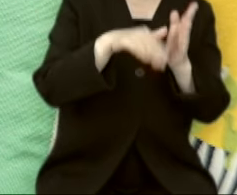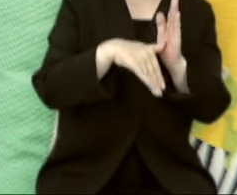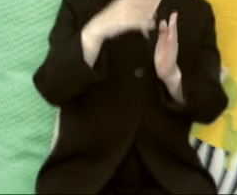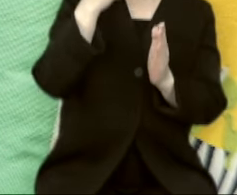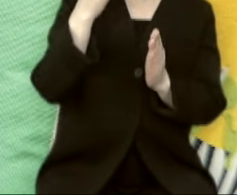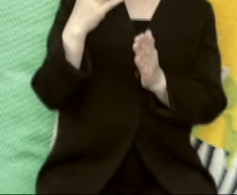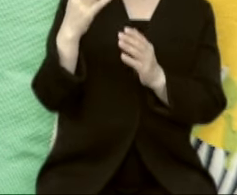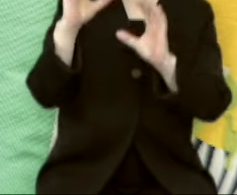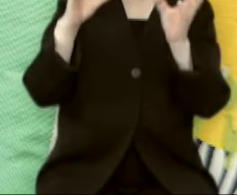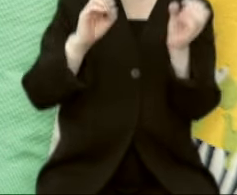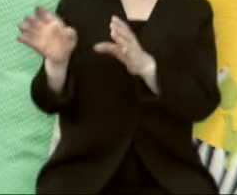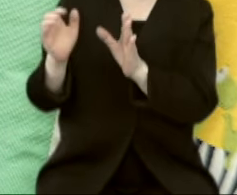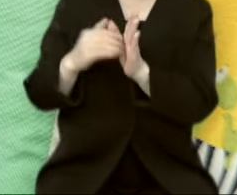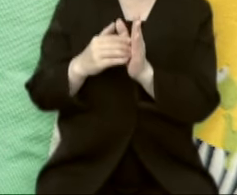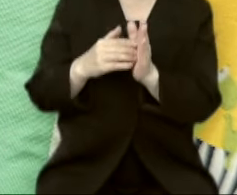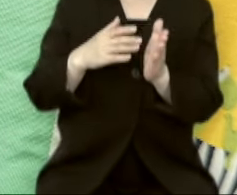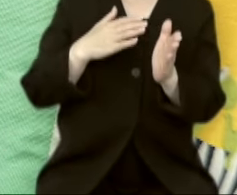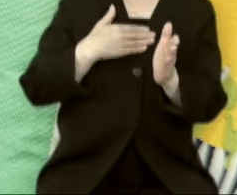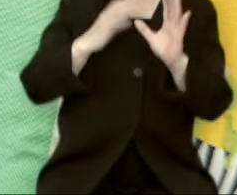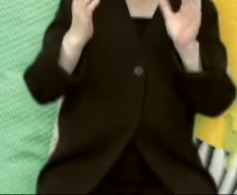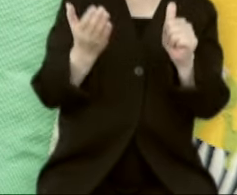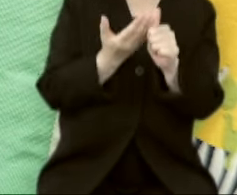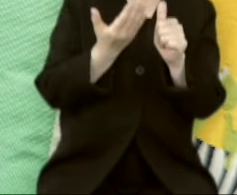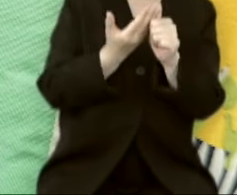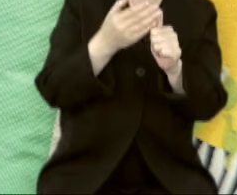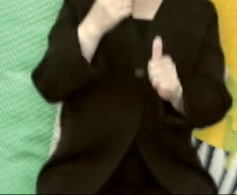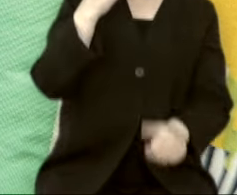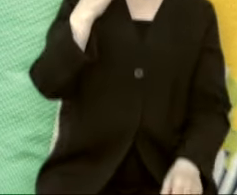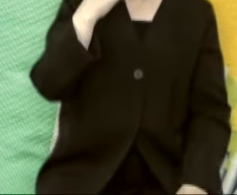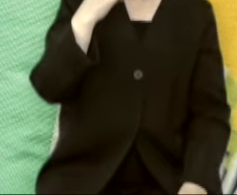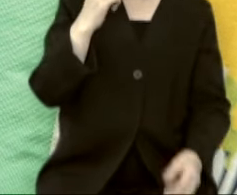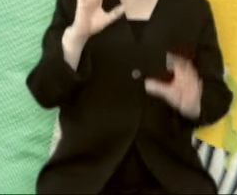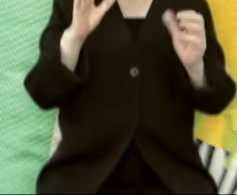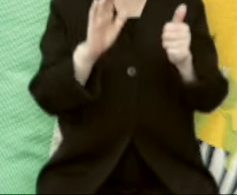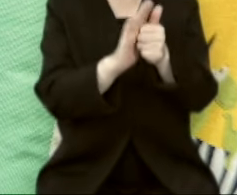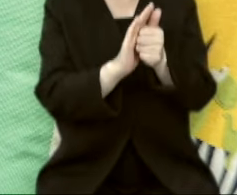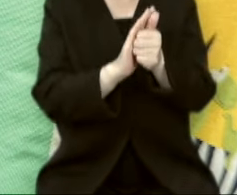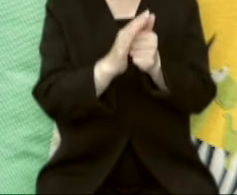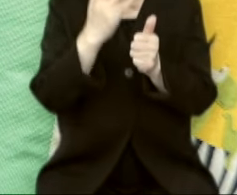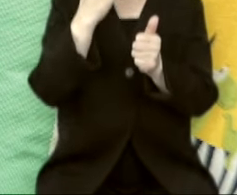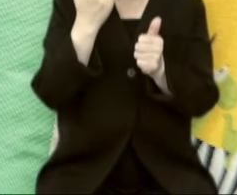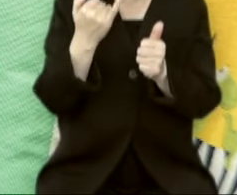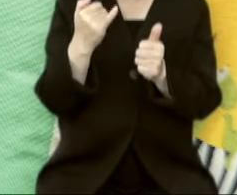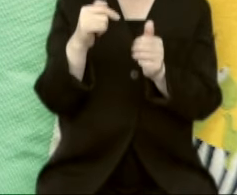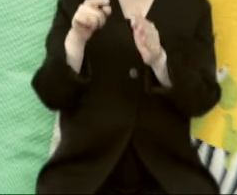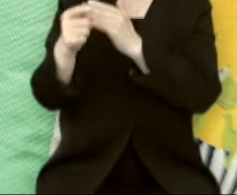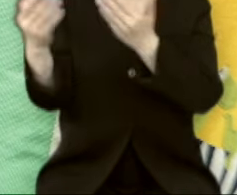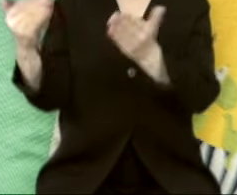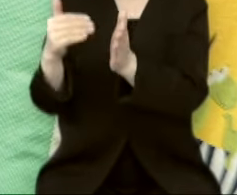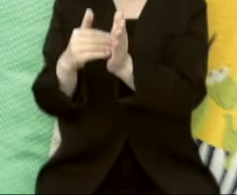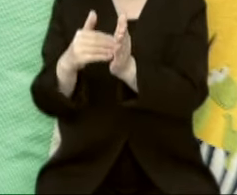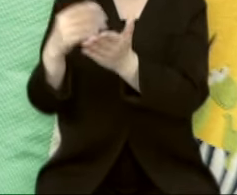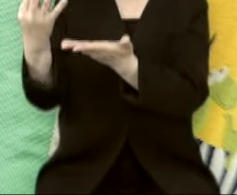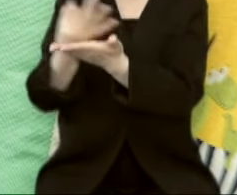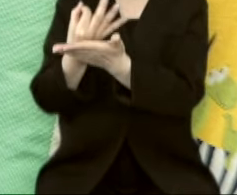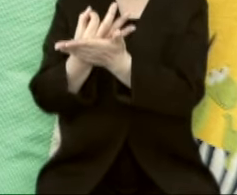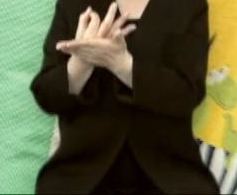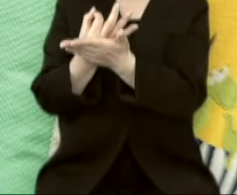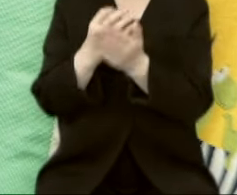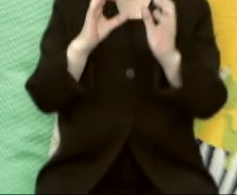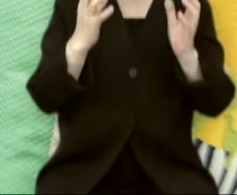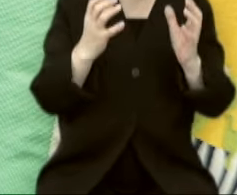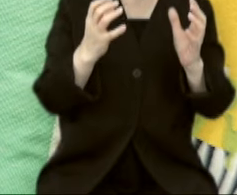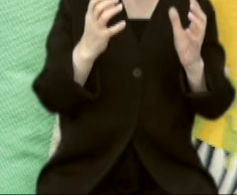아이들을 버리게 되지만 네. 내가 타가소를 하면서 하루 종일 이 아이들을 케어를 해주면 엄마들이 가서 일을 하고 돈을 벌고